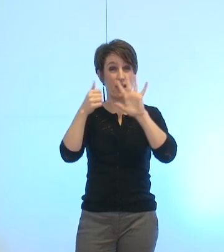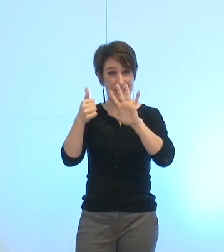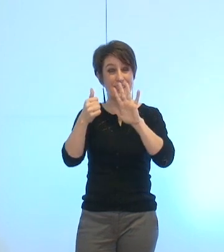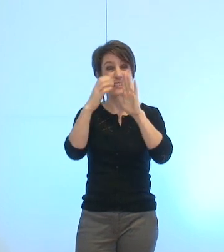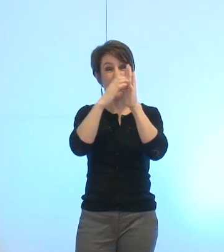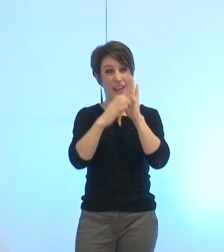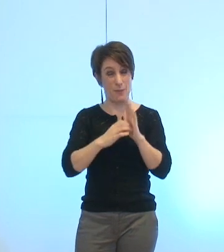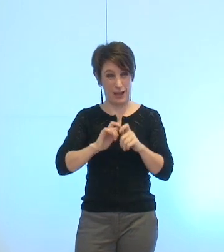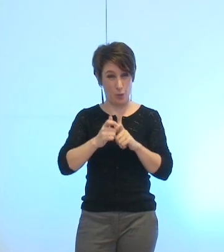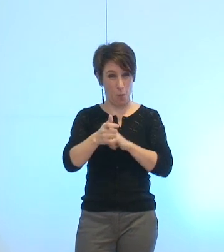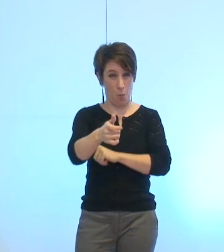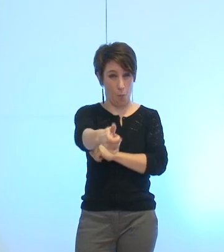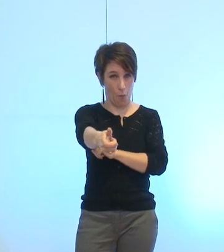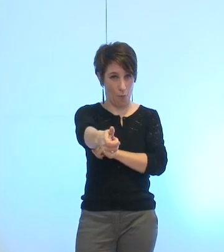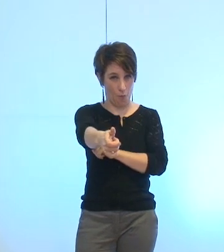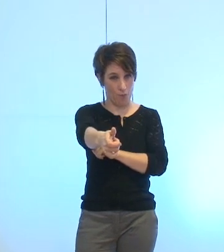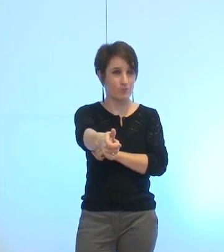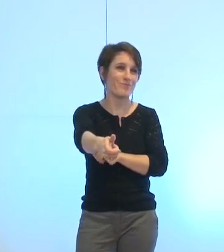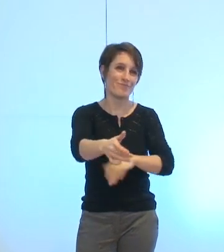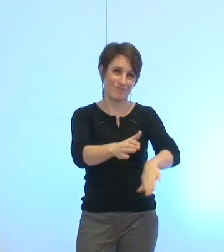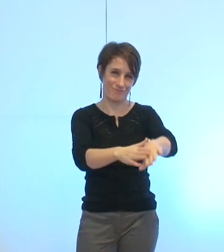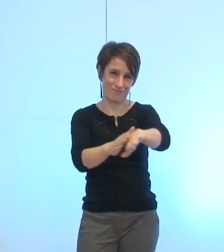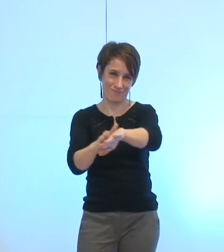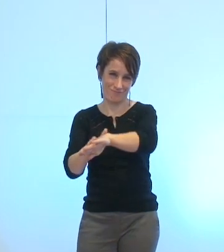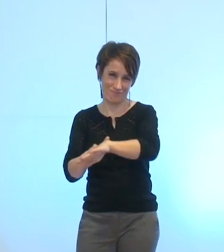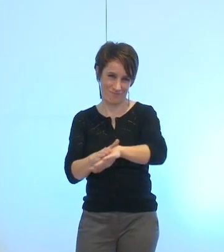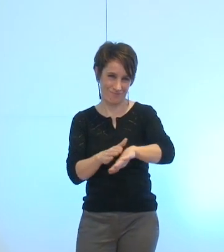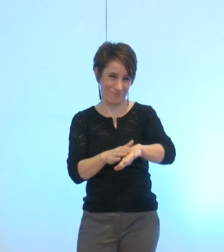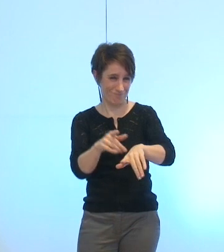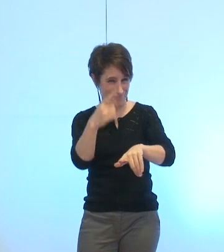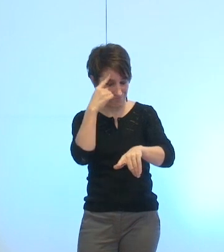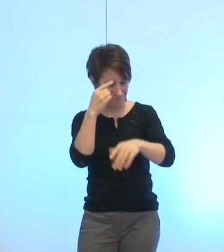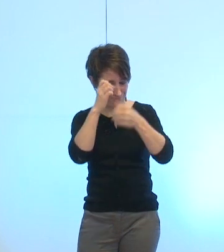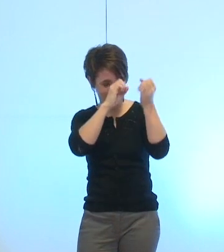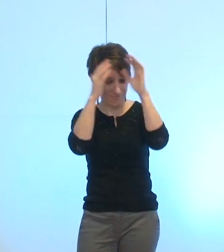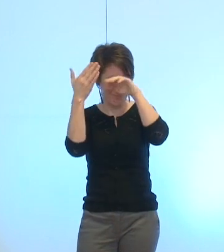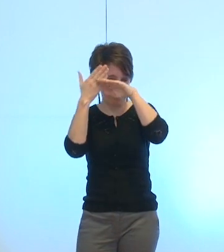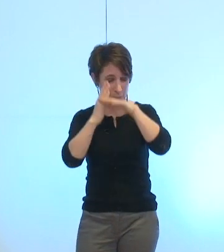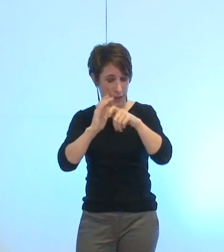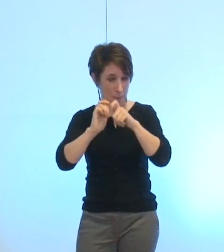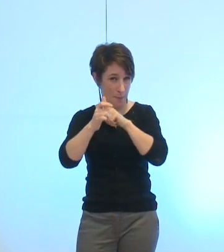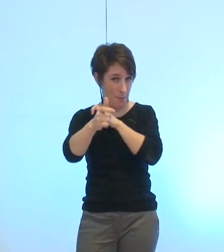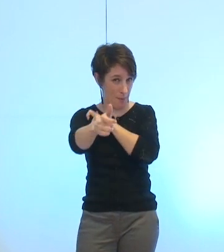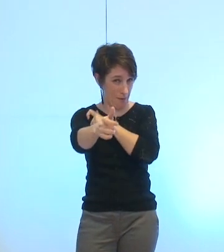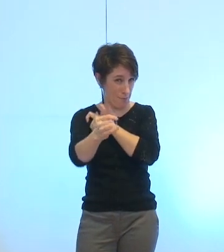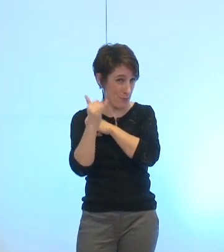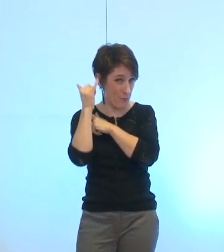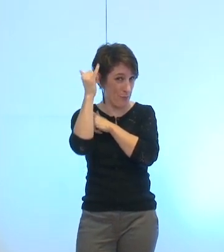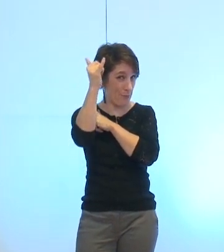suivante c'est juste pour vous mettre dans l'état d'esprit de la suite de cette